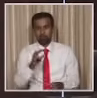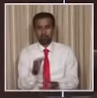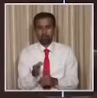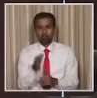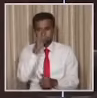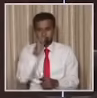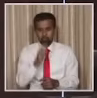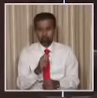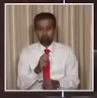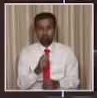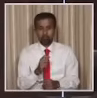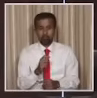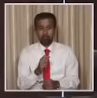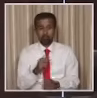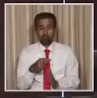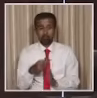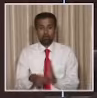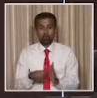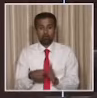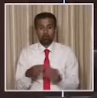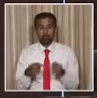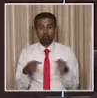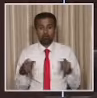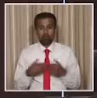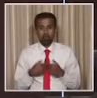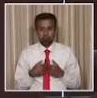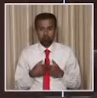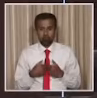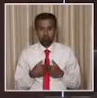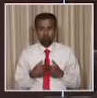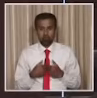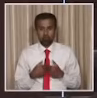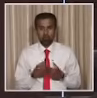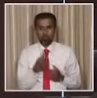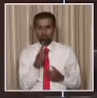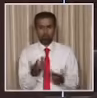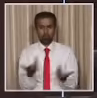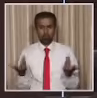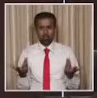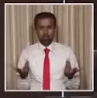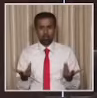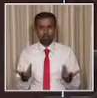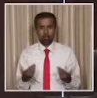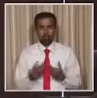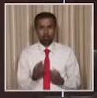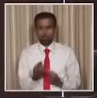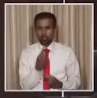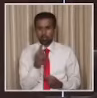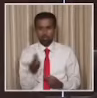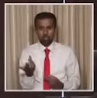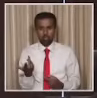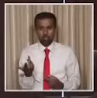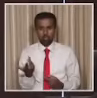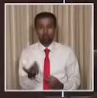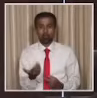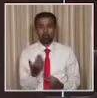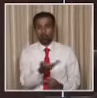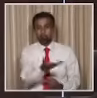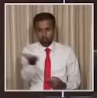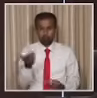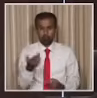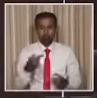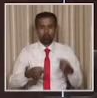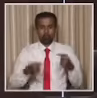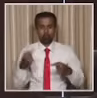ගෙනාවු උතුම් මේ රටේ විපක්ෂයේ ඉන්න අපි අපි ඉල්ලු විවාදයක් නෙමෙයිනේ මේක. අපි ඉල්ලු විවාදයක් නෙමෙයි. මේක ඉල්ලුවේ ඔබතුමාලගේ